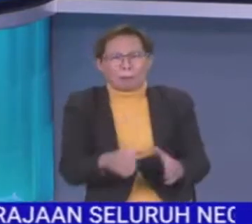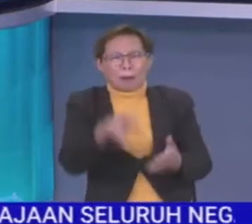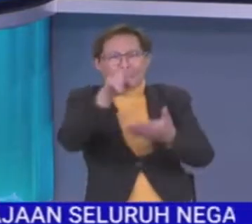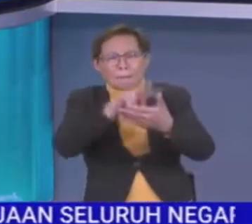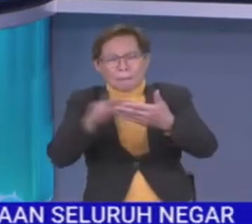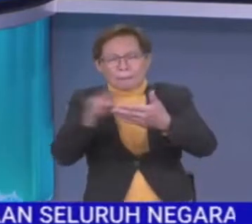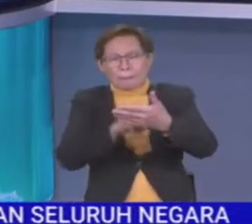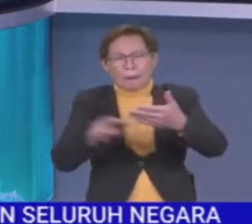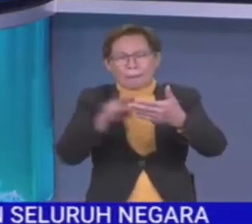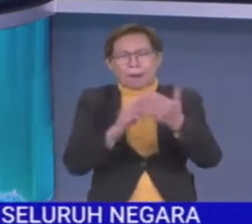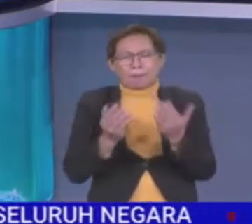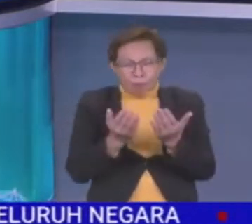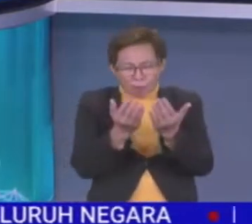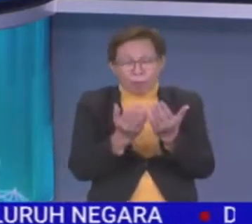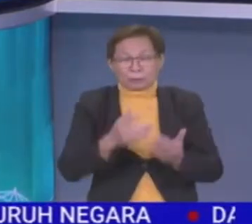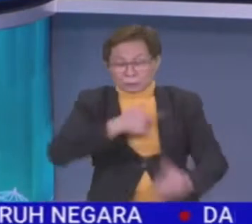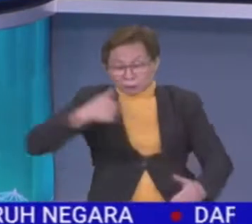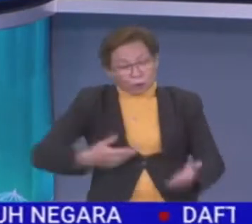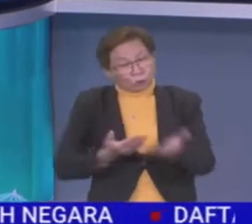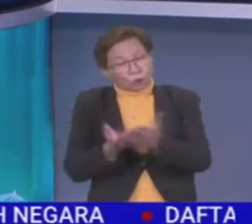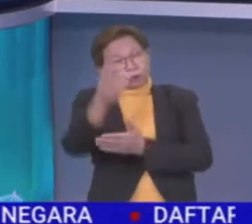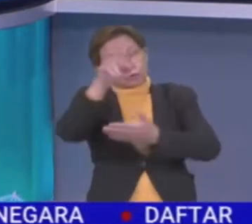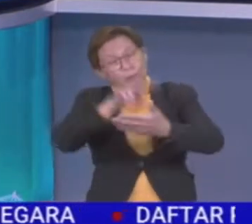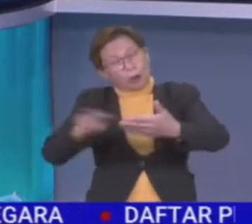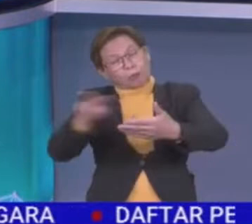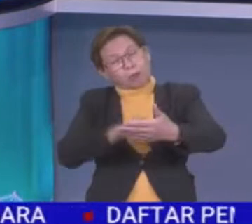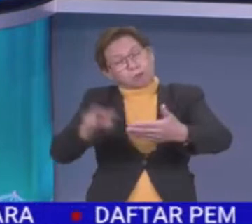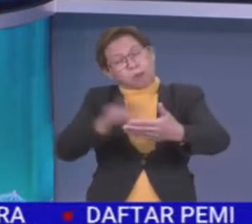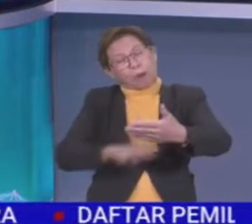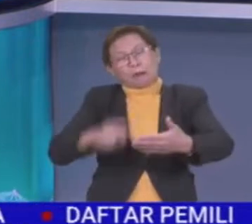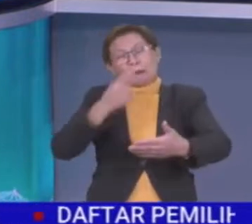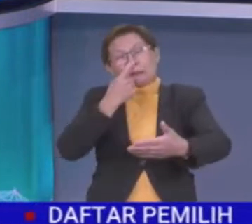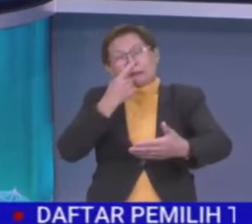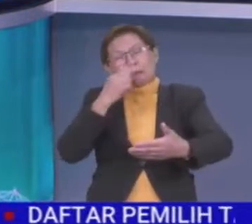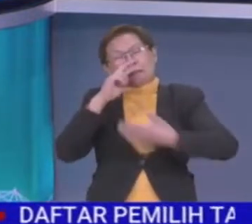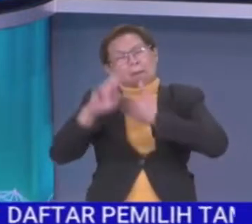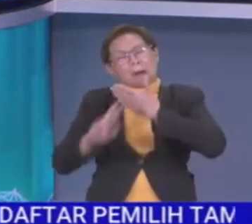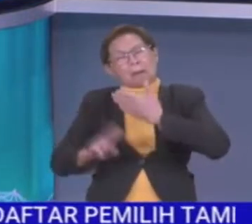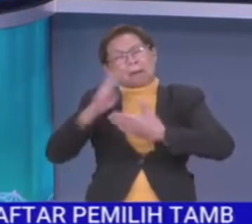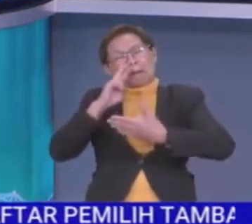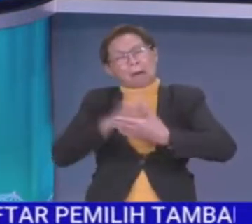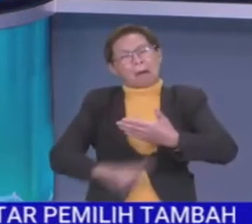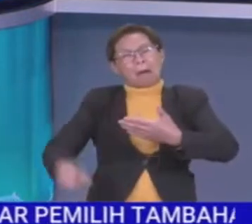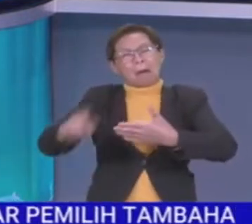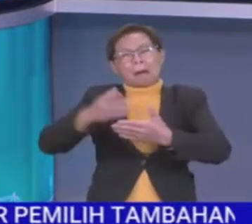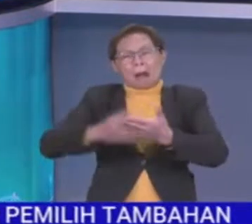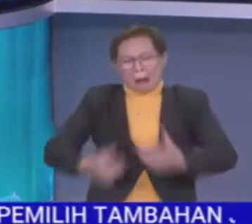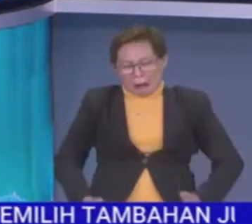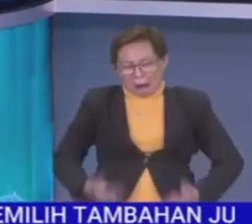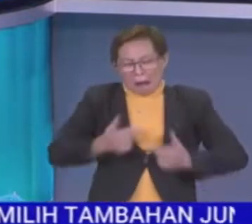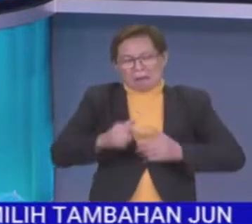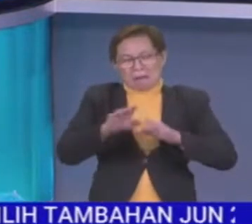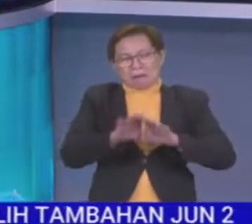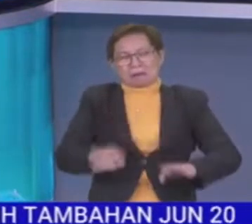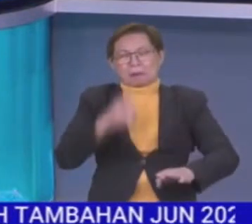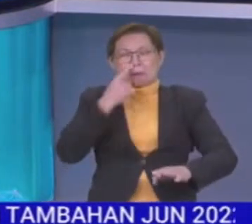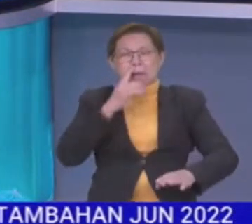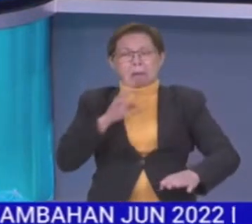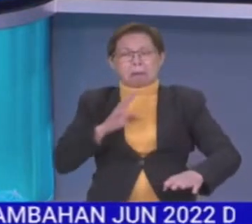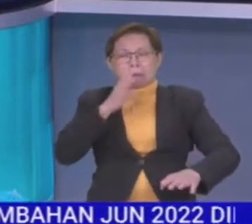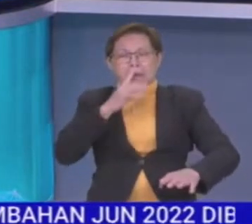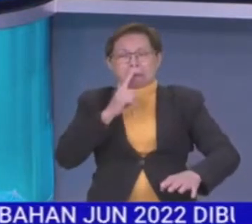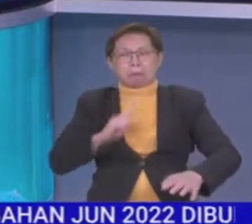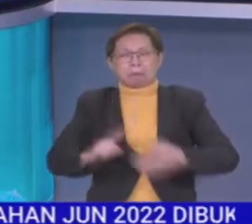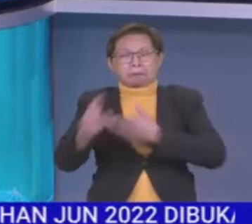di China ini yang terus membaca berita walaupun hidungnya berdarah ketika siaran langsung berita. Yeah.